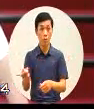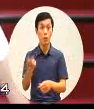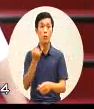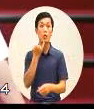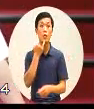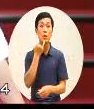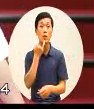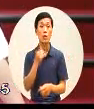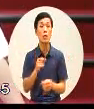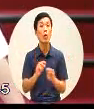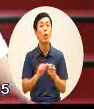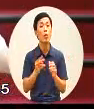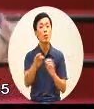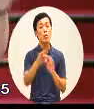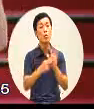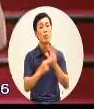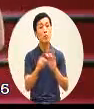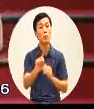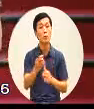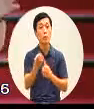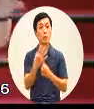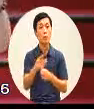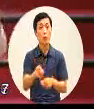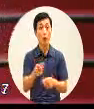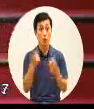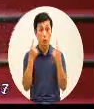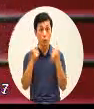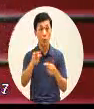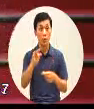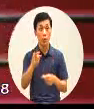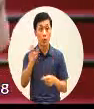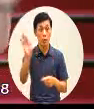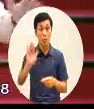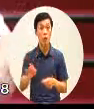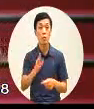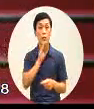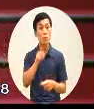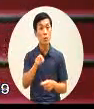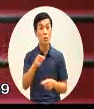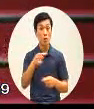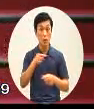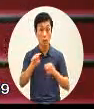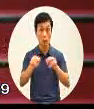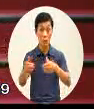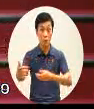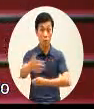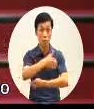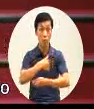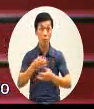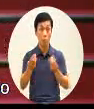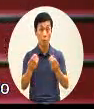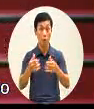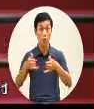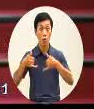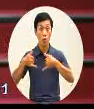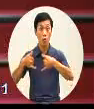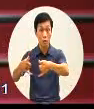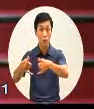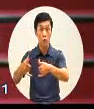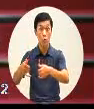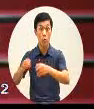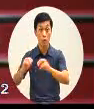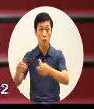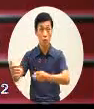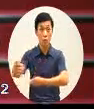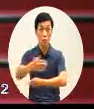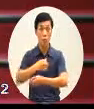是要叫什么农机移转？本身你就是你们的心态就是这样，你无人征收啦，道路用地你无人征收